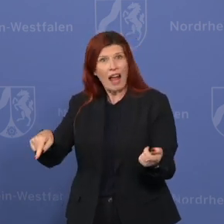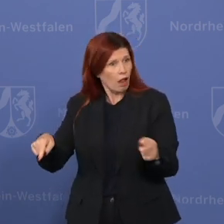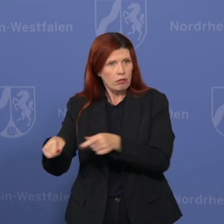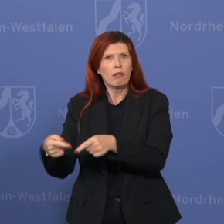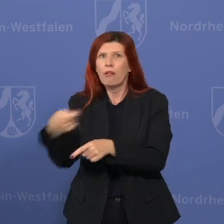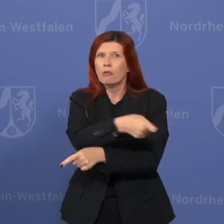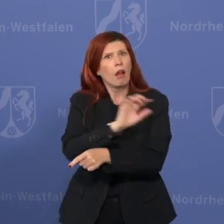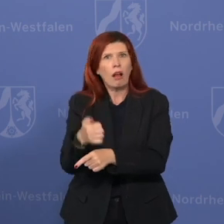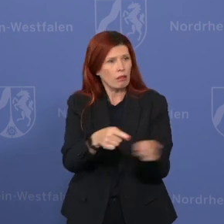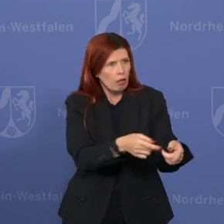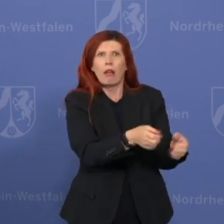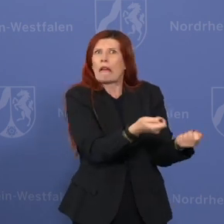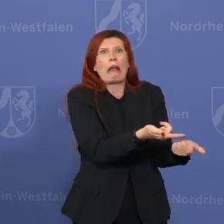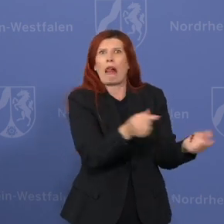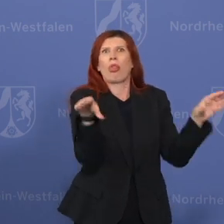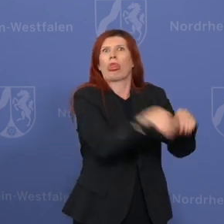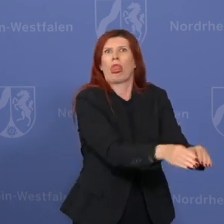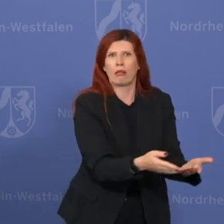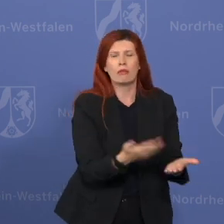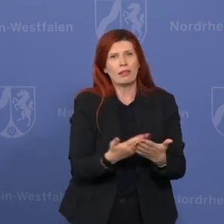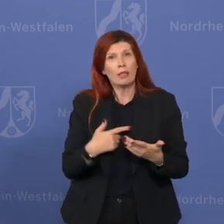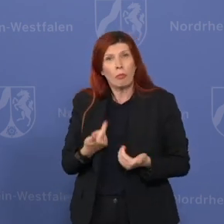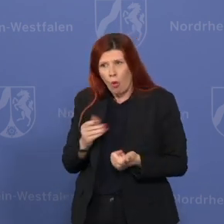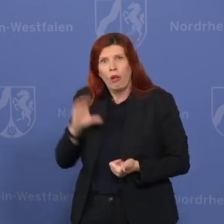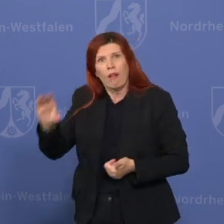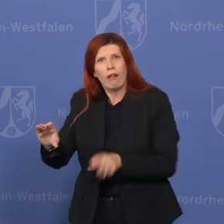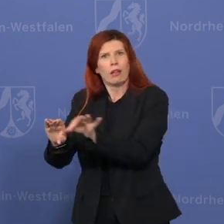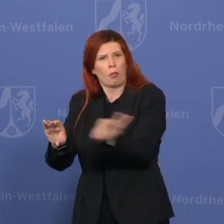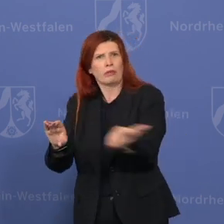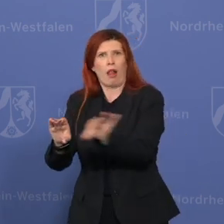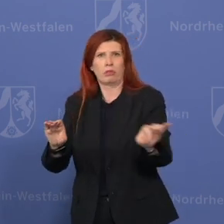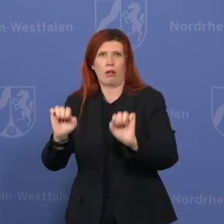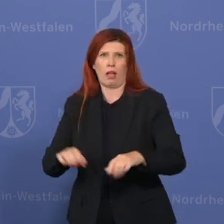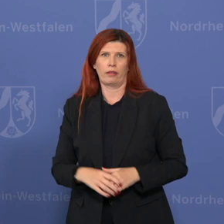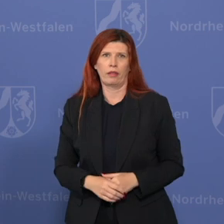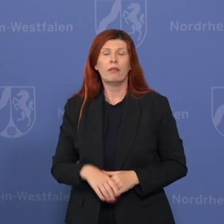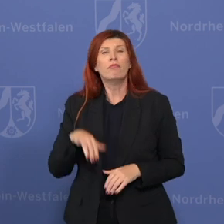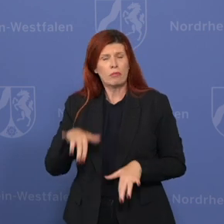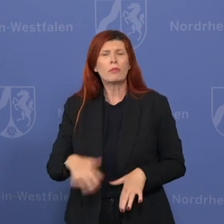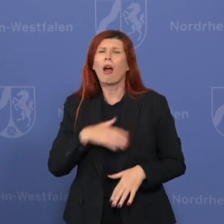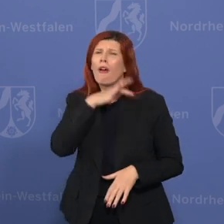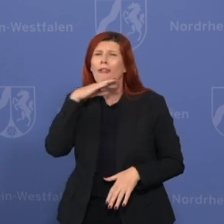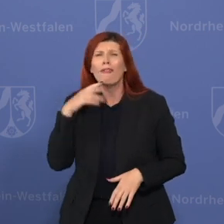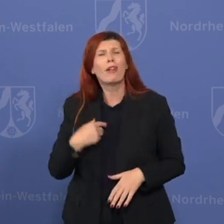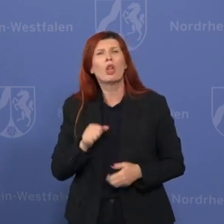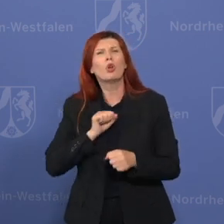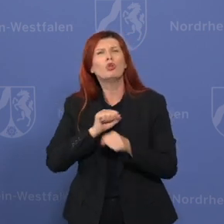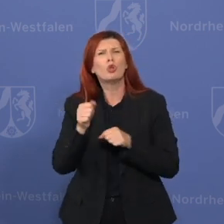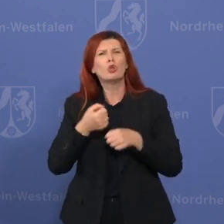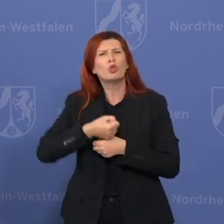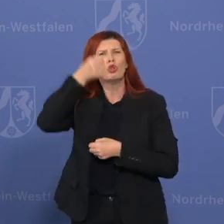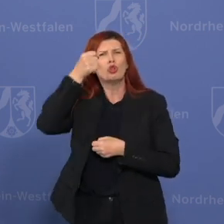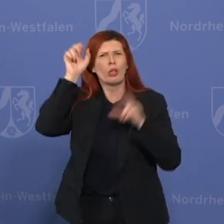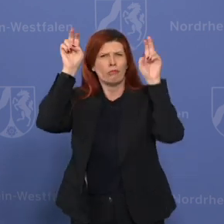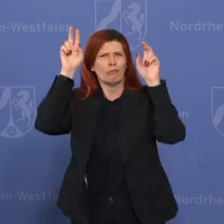weiter investiert wird. Deswegen war dieser Schutzschirm wichtig. Aber es ist ja nur einer von vielen Schutzschirmen. Das hat Frau Scharrenbach hier dargelegt. Das